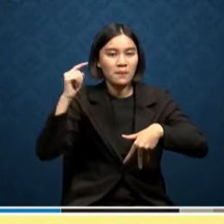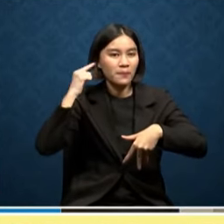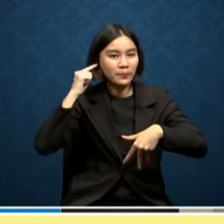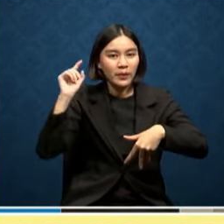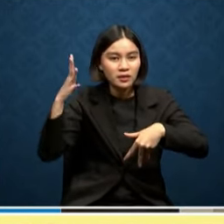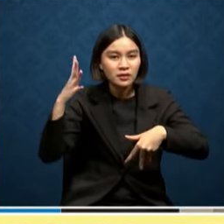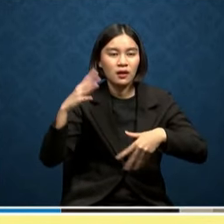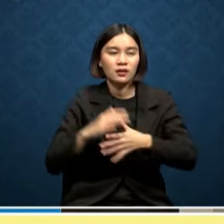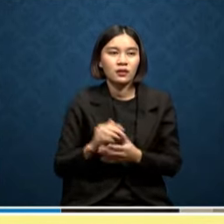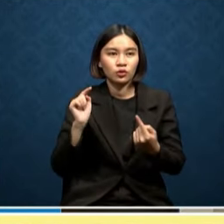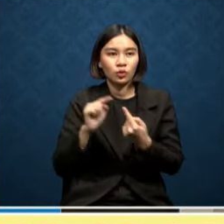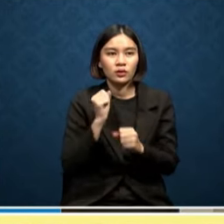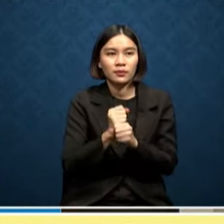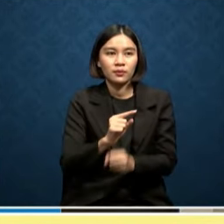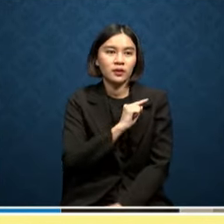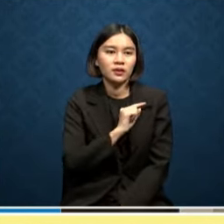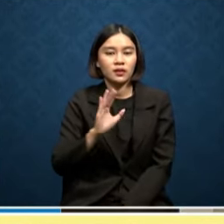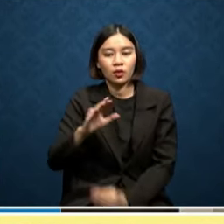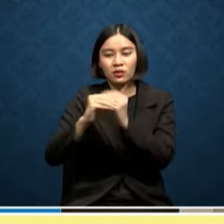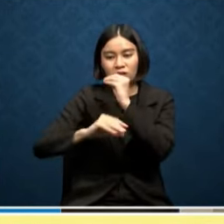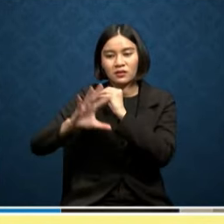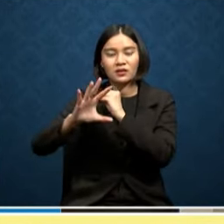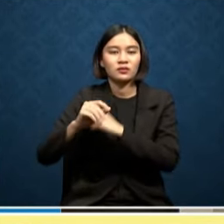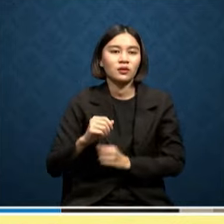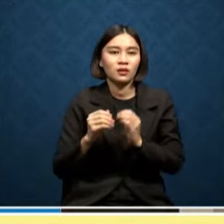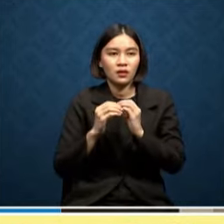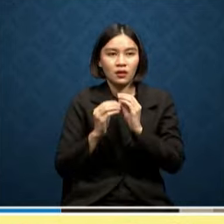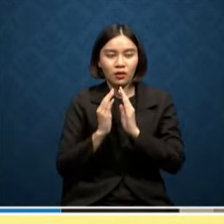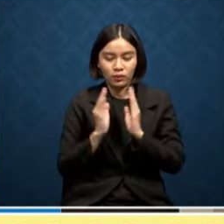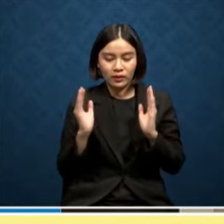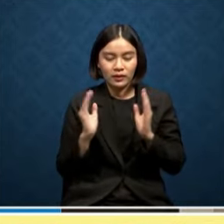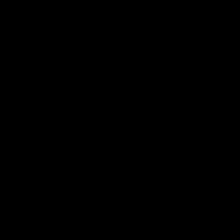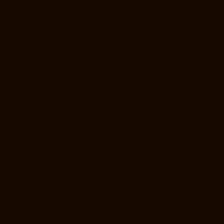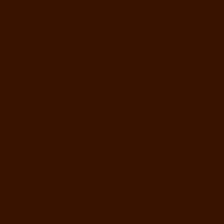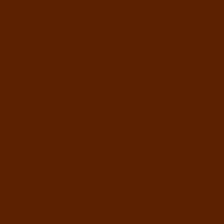ม่เชื่อมั่นและศรัทธาในการทำหน้าที่ของกสทช.ค่ะขอบพระคุณค่ะ